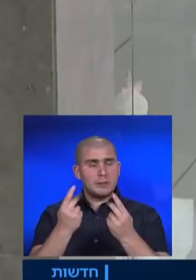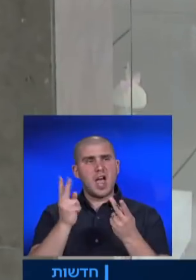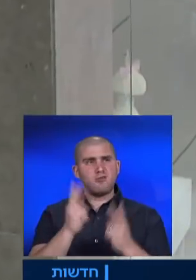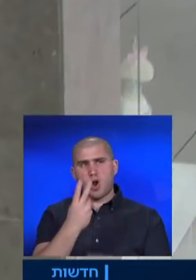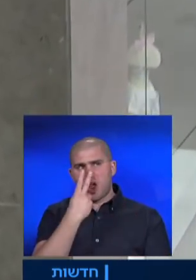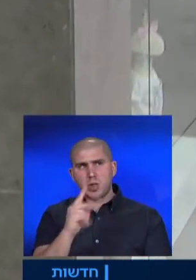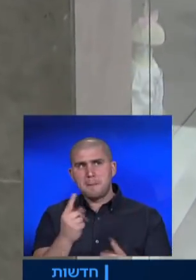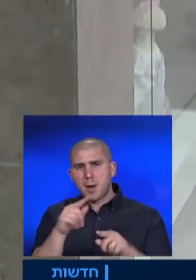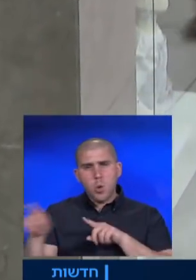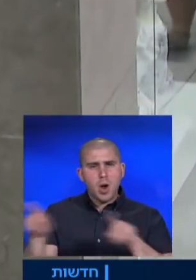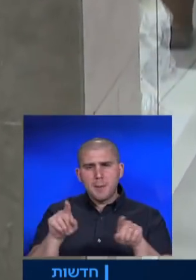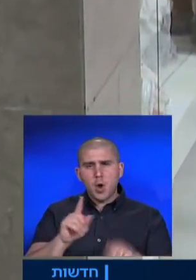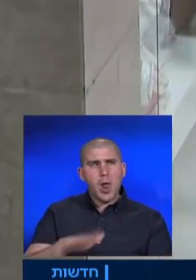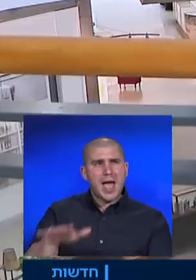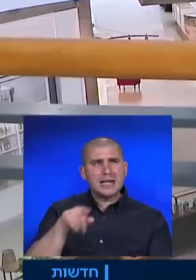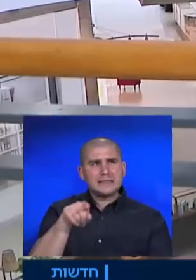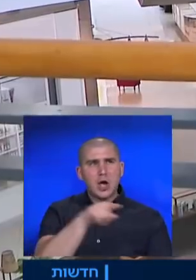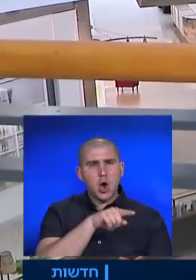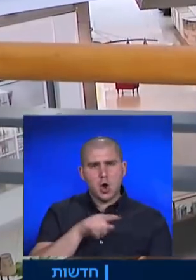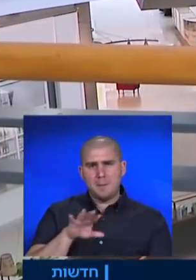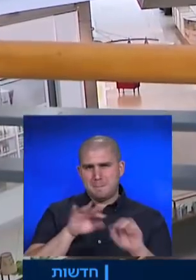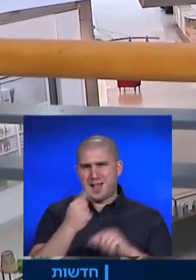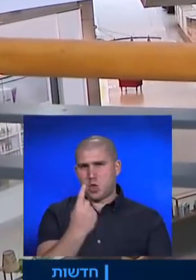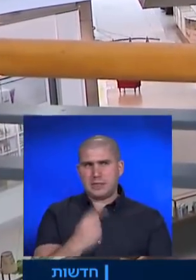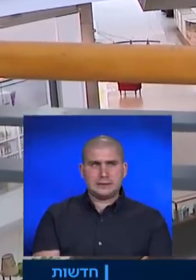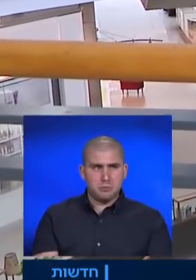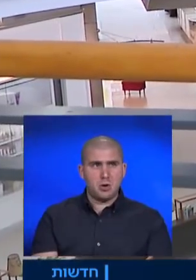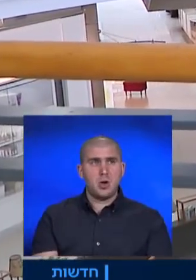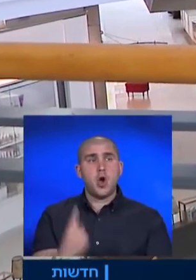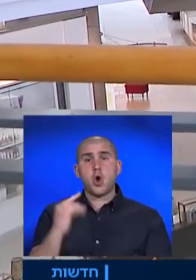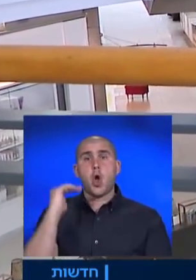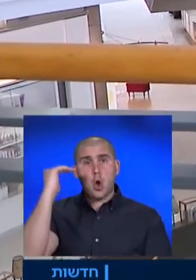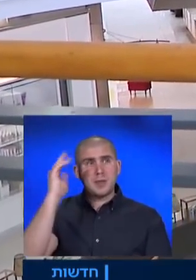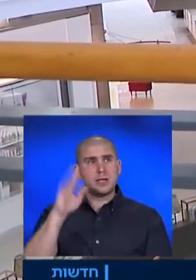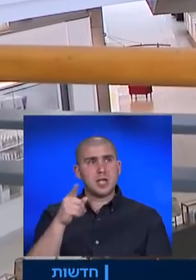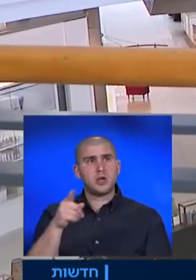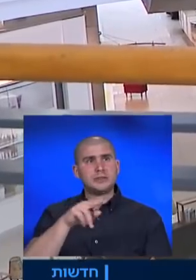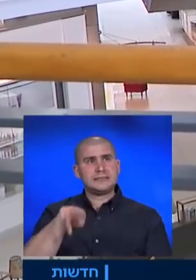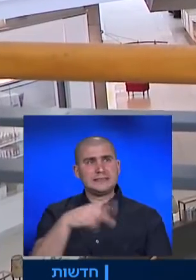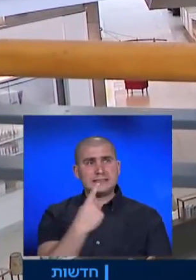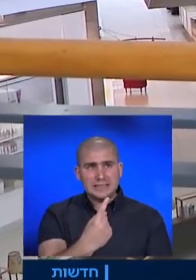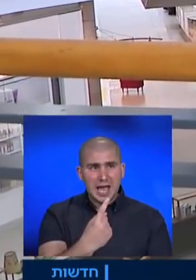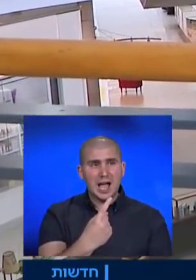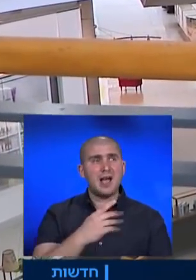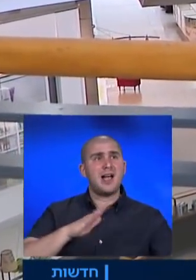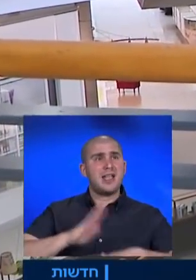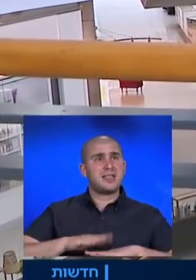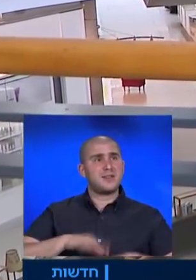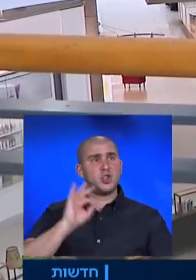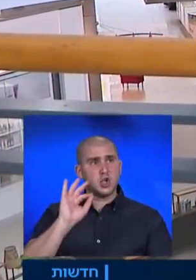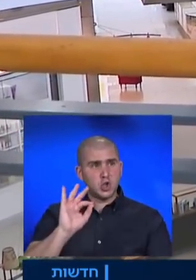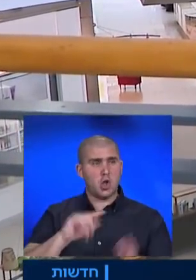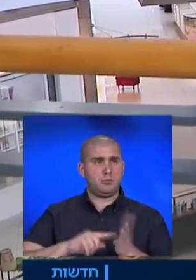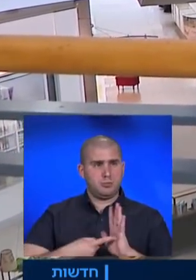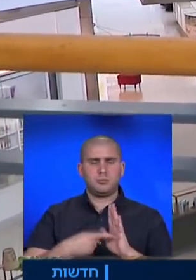בכל אזור מסוים בקניון. בכל קומה גם יהיה סייר, שהתפקיד שלו היהודי יהיה לפזר